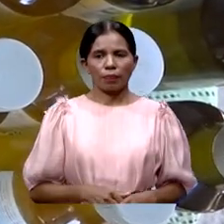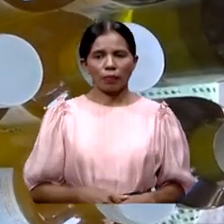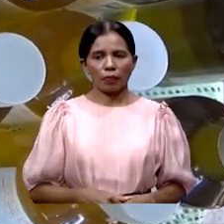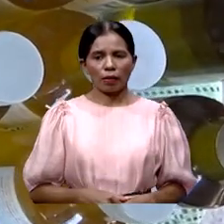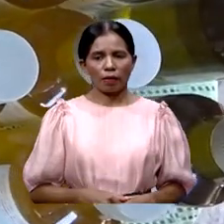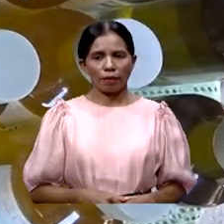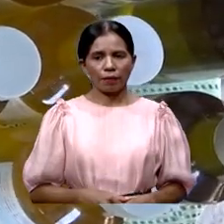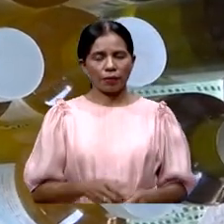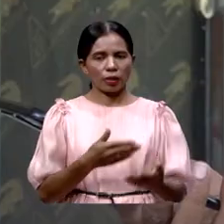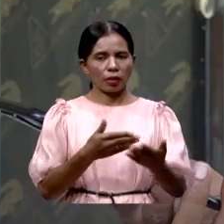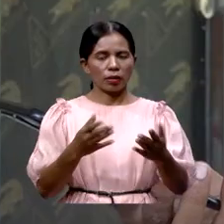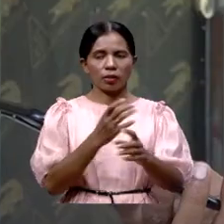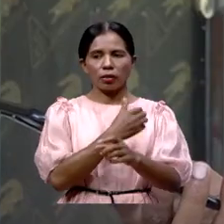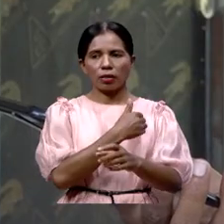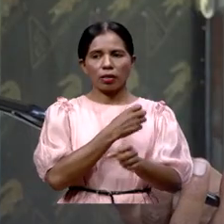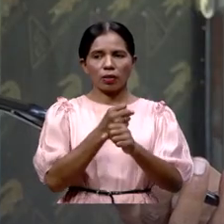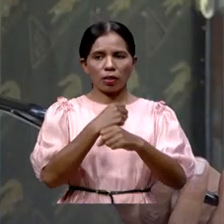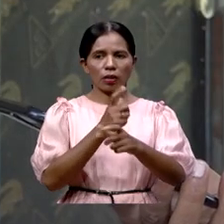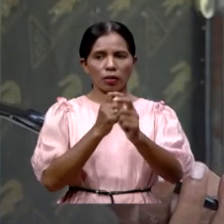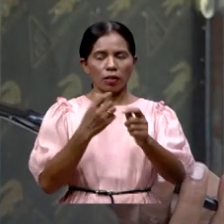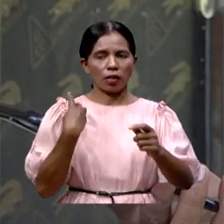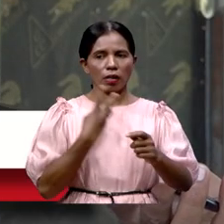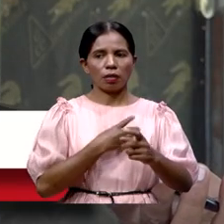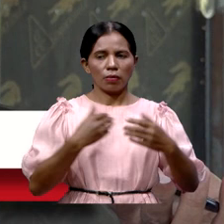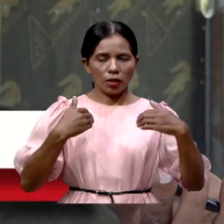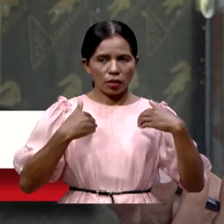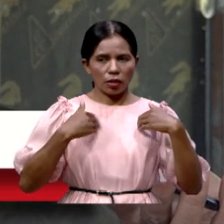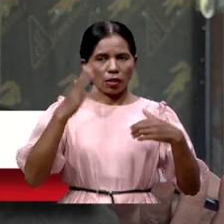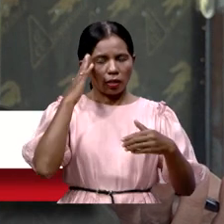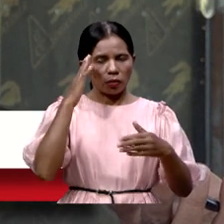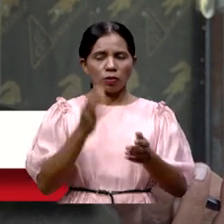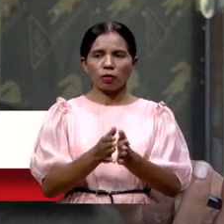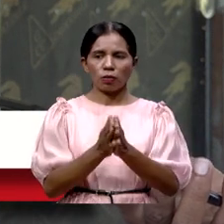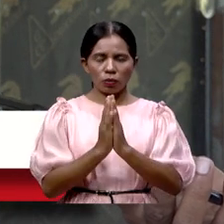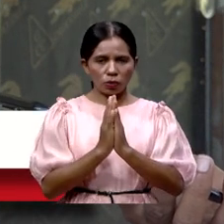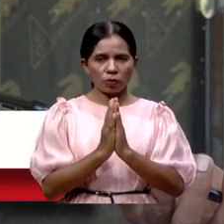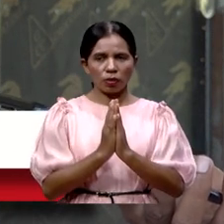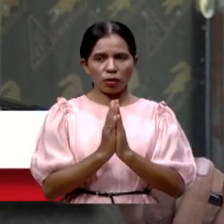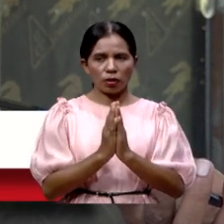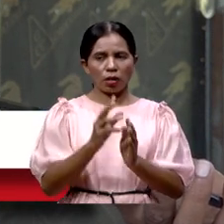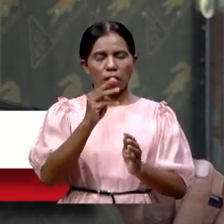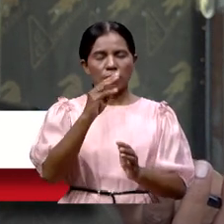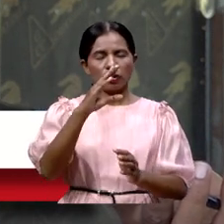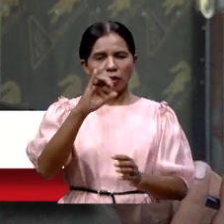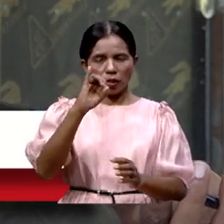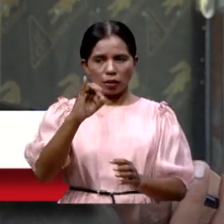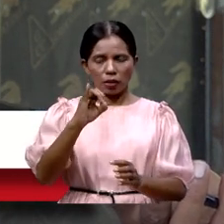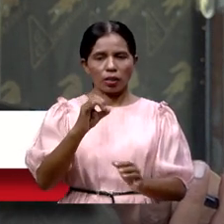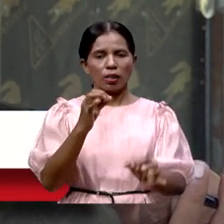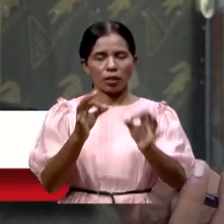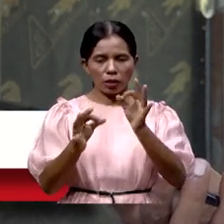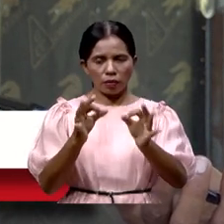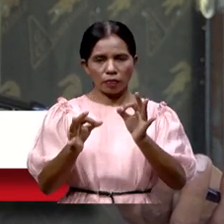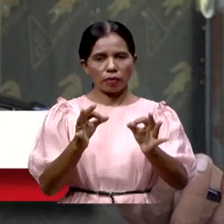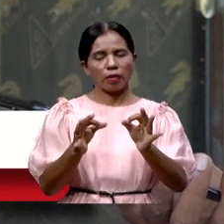ku a teste ba laboratorio ne be, ami ia ya noin ruma, husu ba MCI para karik bele